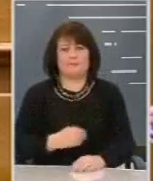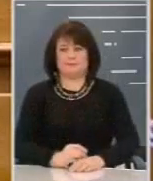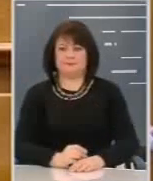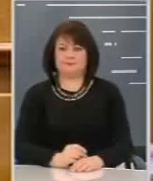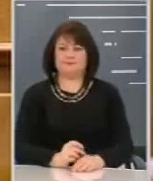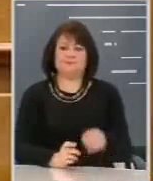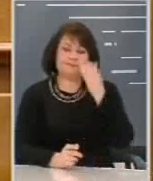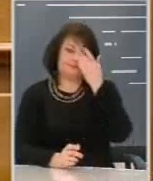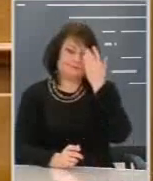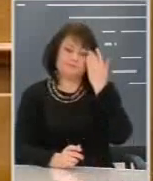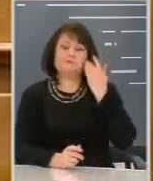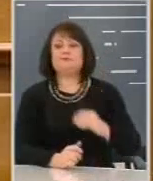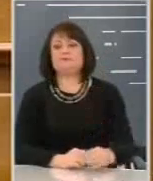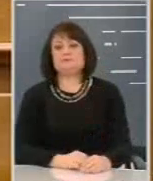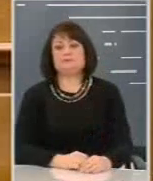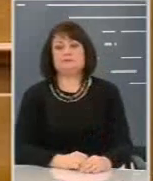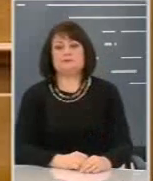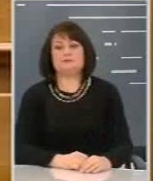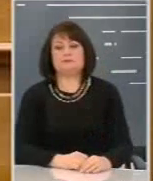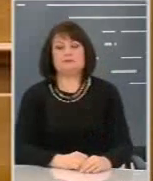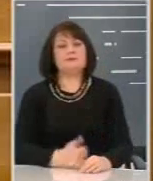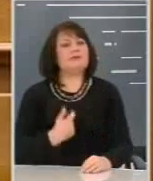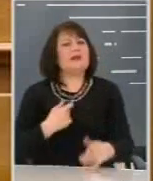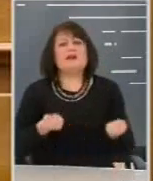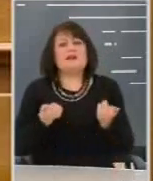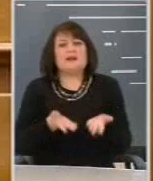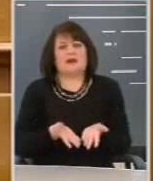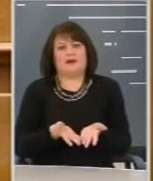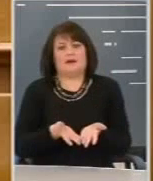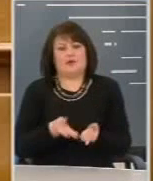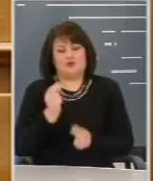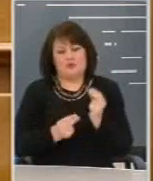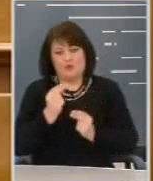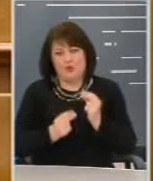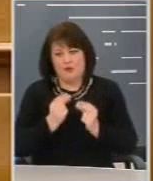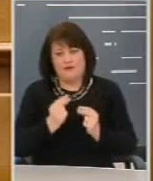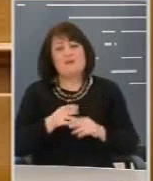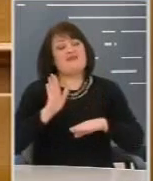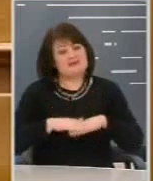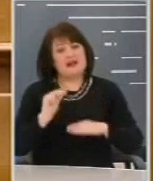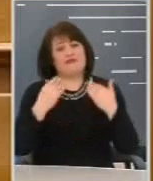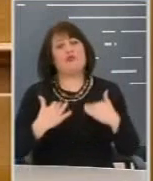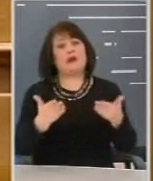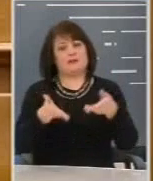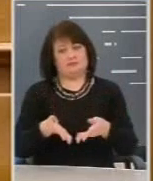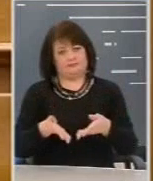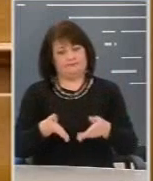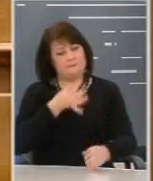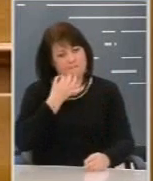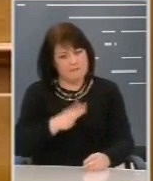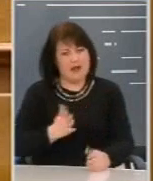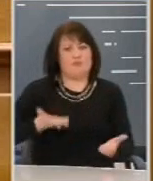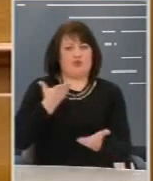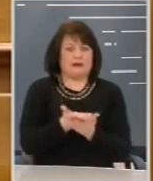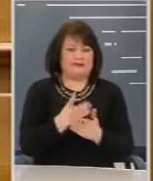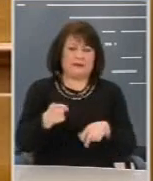ευνόητους λόγους, γιατί είναι μέρος των απορρίτων. Τι συμβαίνει εδώ? Υπάρχει πρόβλημα και έχει ευθύνη και η Βουλή. Η Βουλή, είπαμε και στις προτάσεις